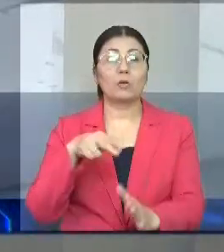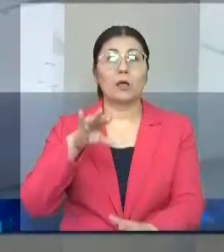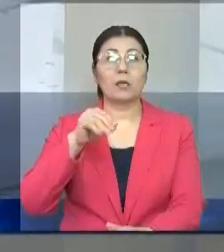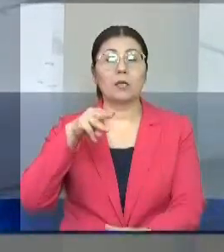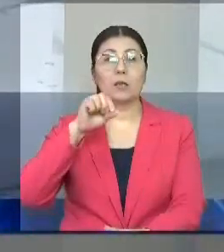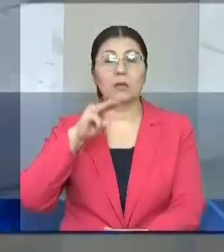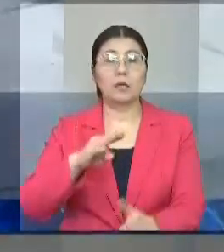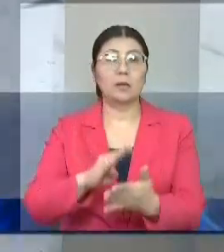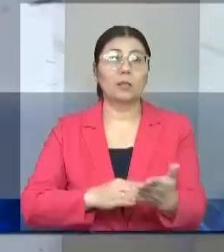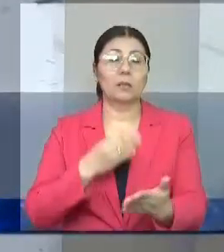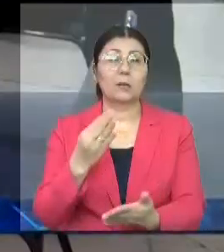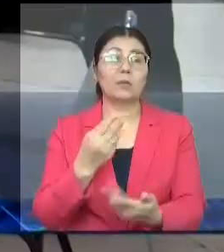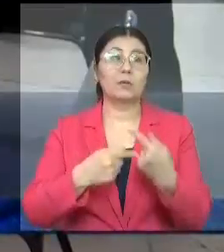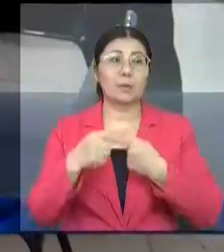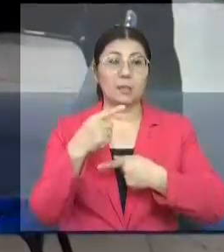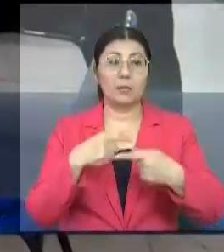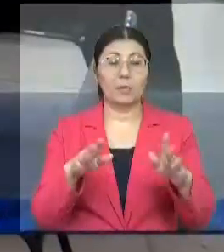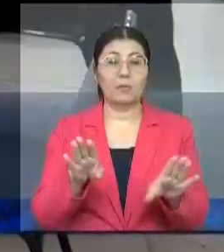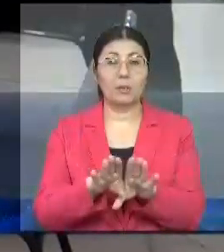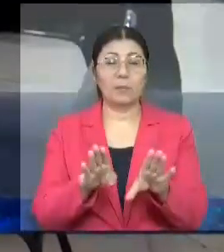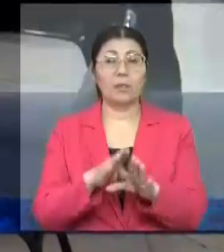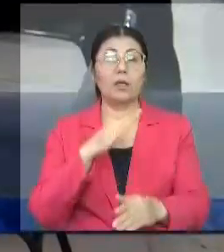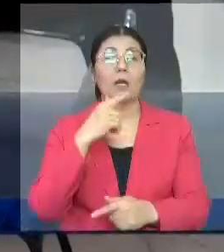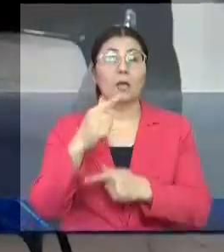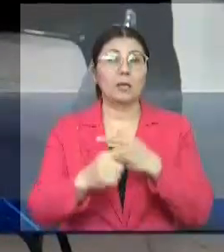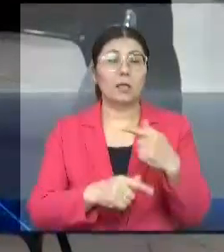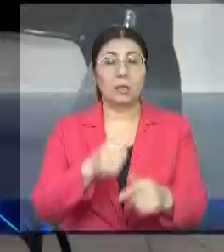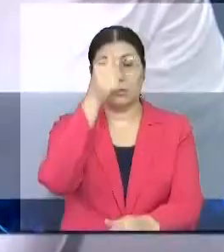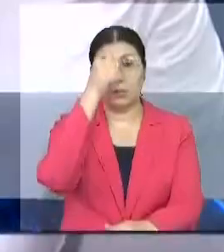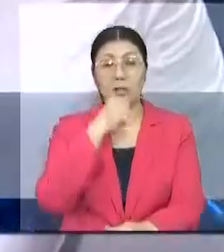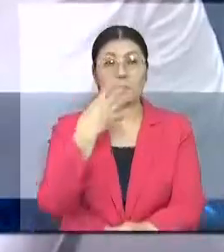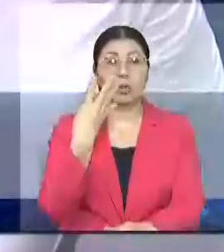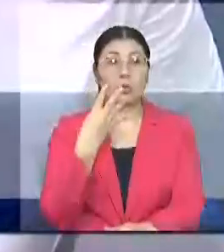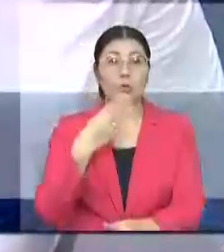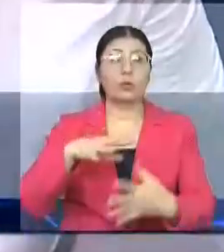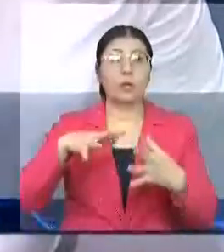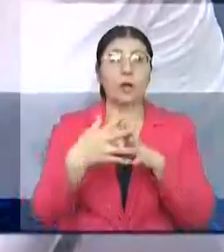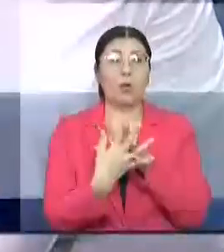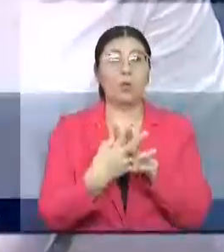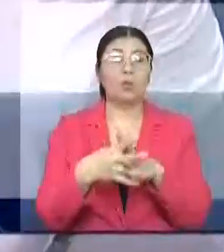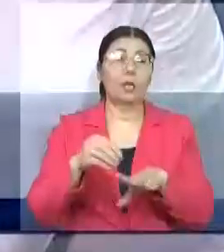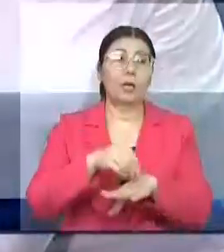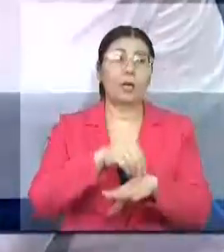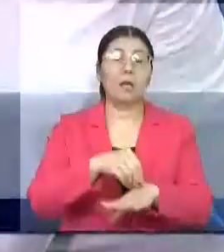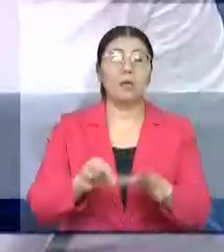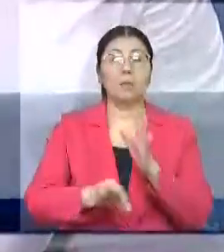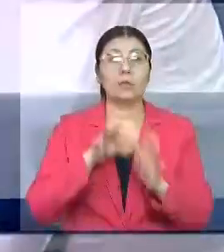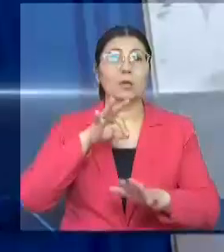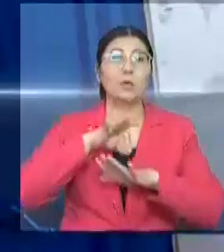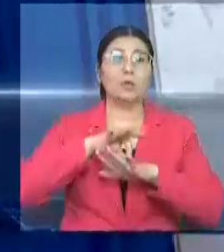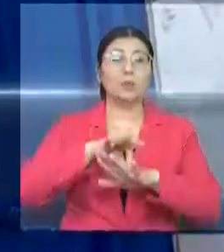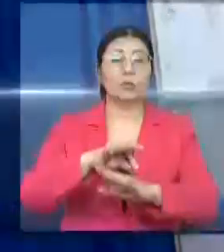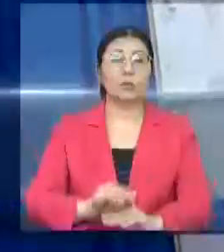жазып, кандидатурасын қайтарып алған. Сонымен қатар келесі айда аймақтағы 4 селолық округте әкім сайлауын өткізу жоспарда.